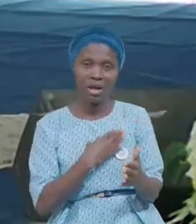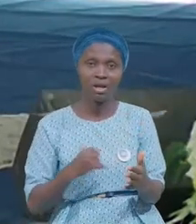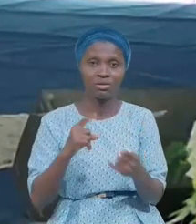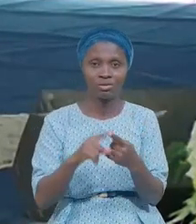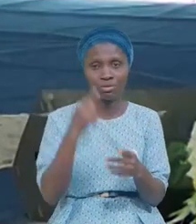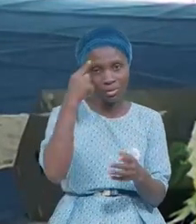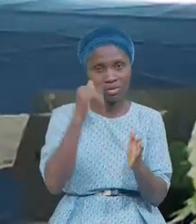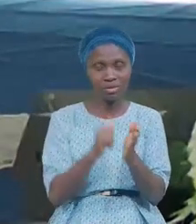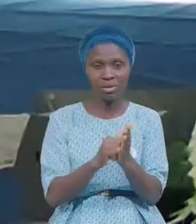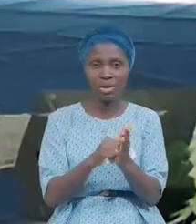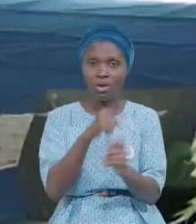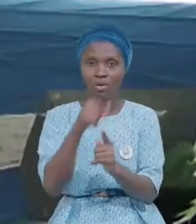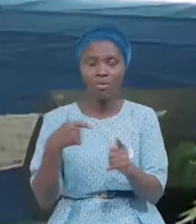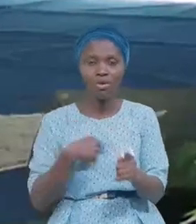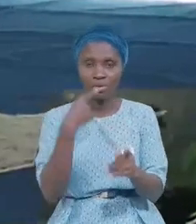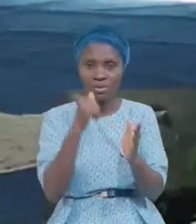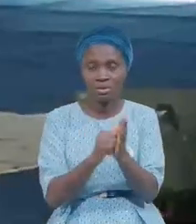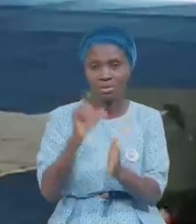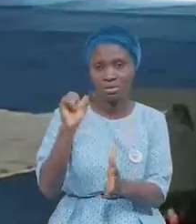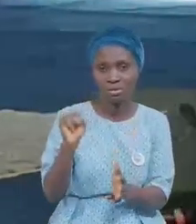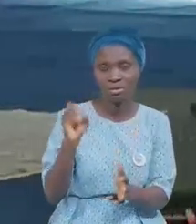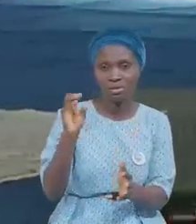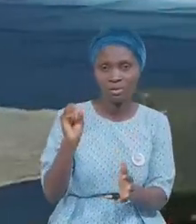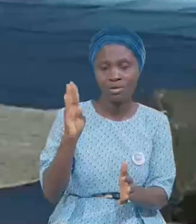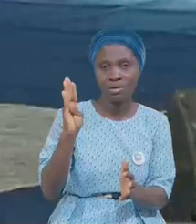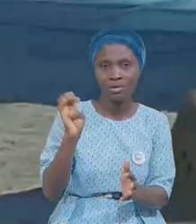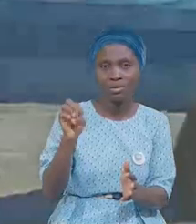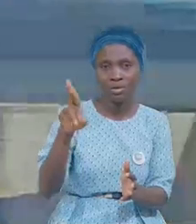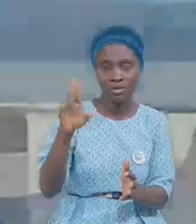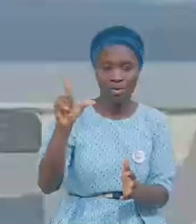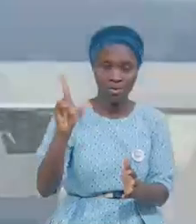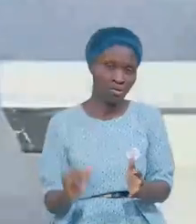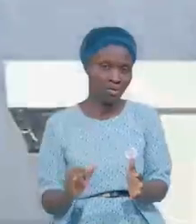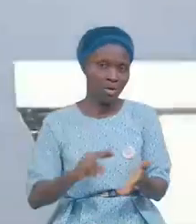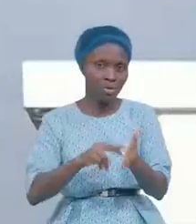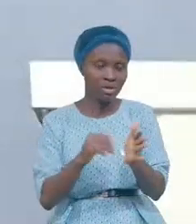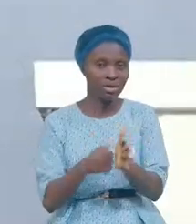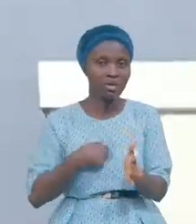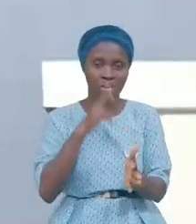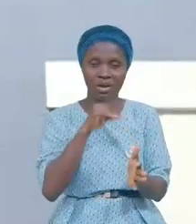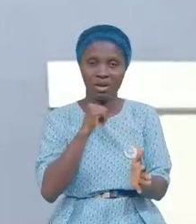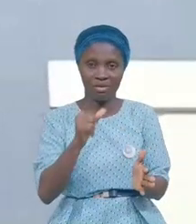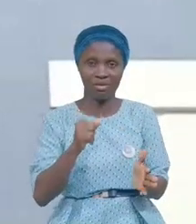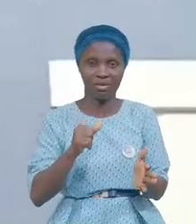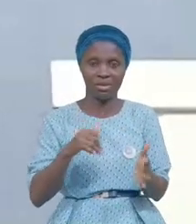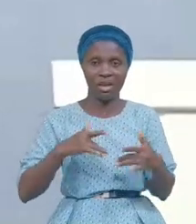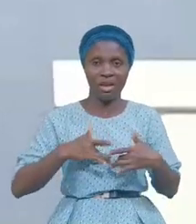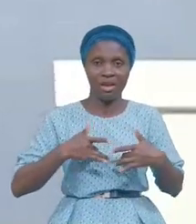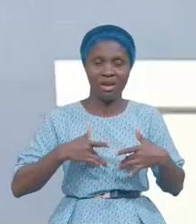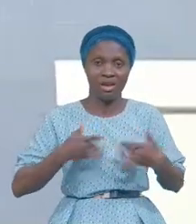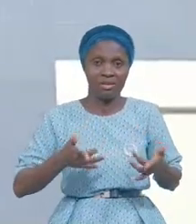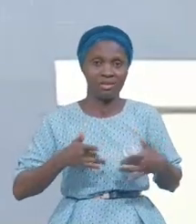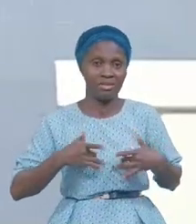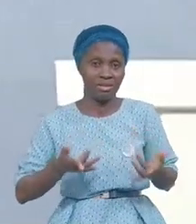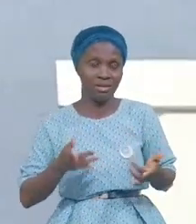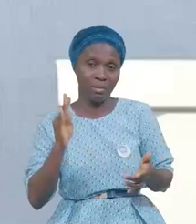Quand nous parlons de sentiments modestes, ça veut dire que nous ne sommes pas excités par la nature d'orgueil. Nous sommes